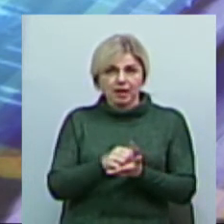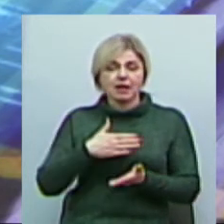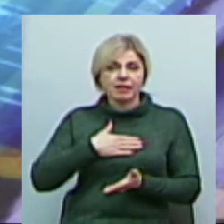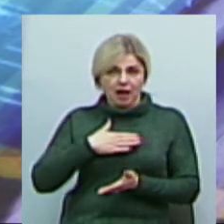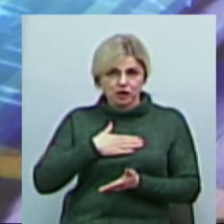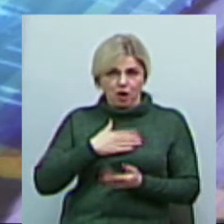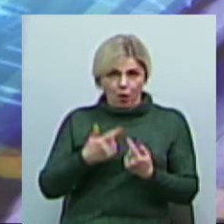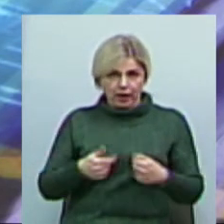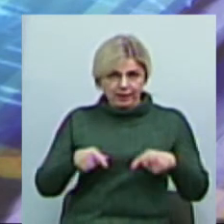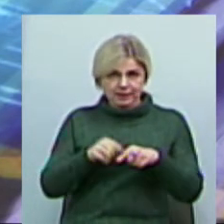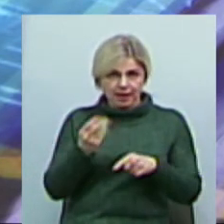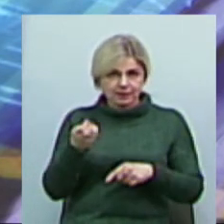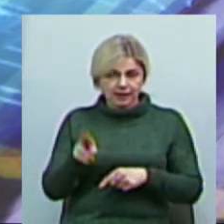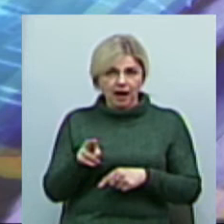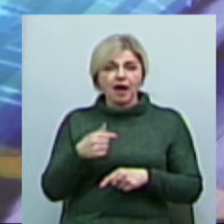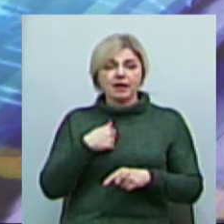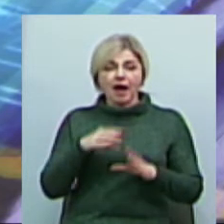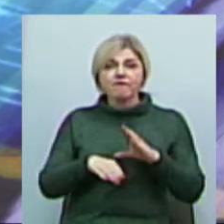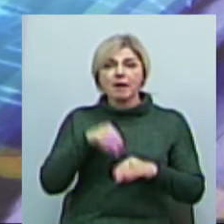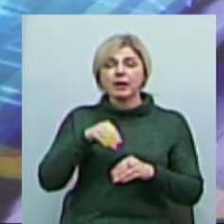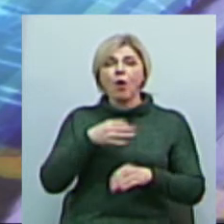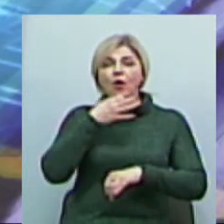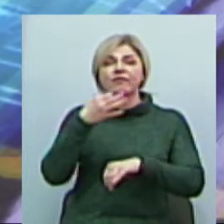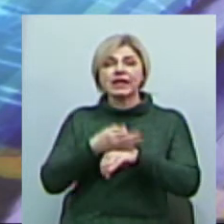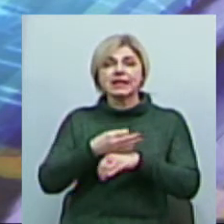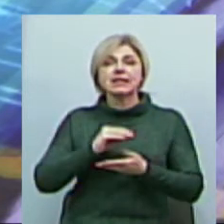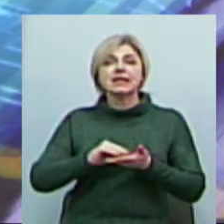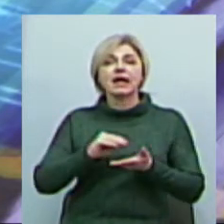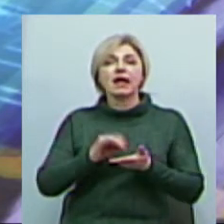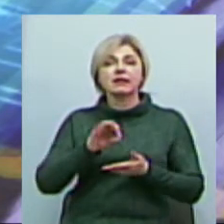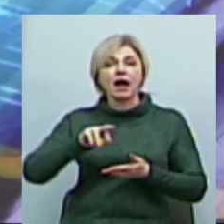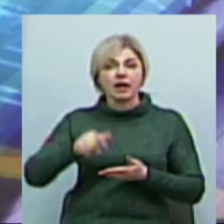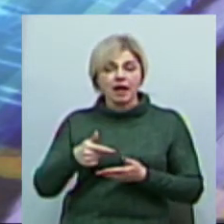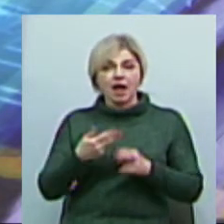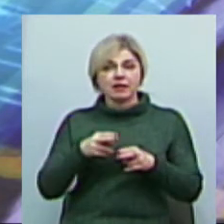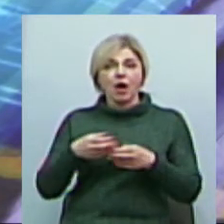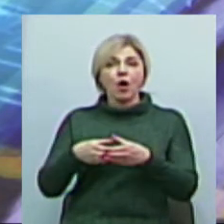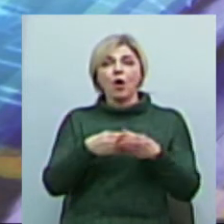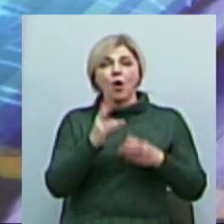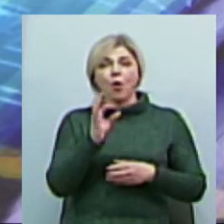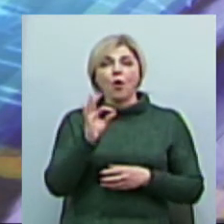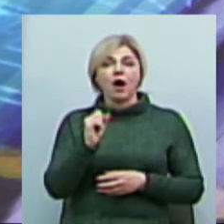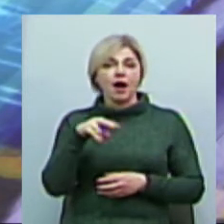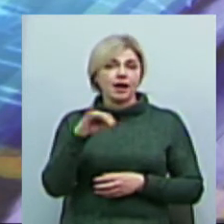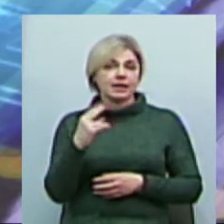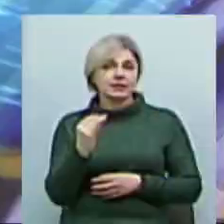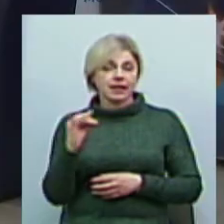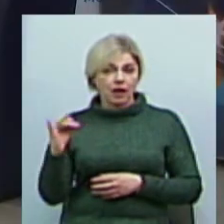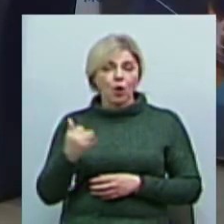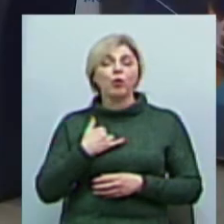наша організація. Я ізбраний відповідальним секретарем, така коаліція у нас ізбрана і також рада.